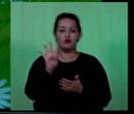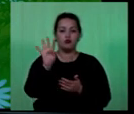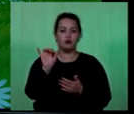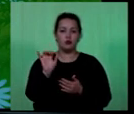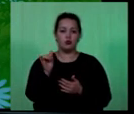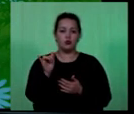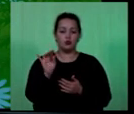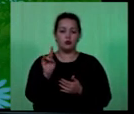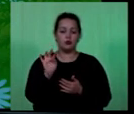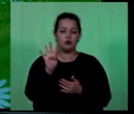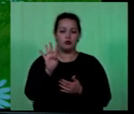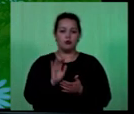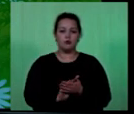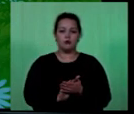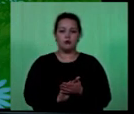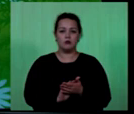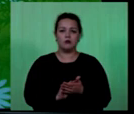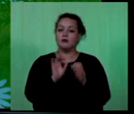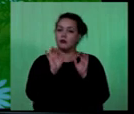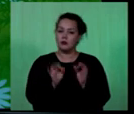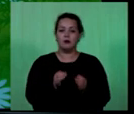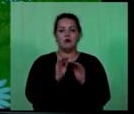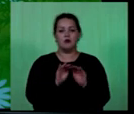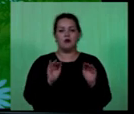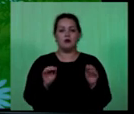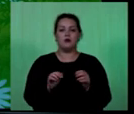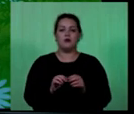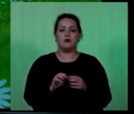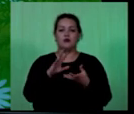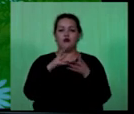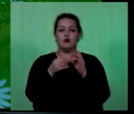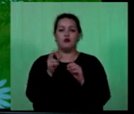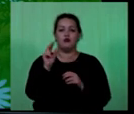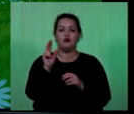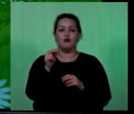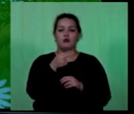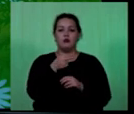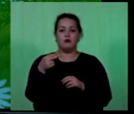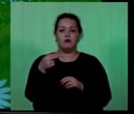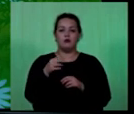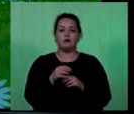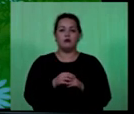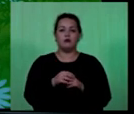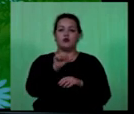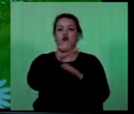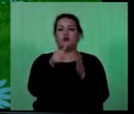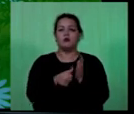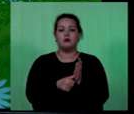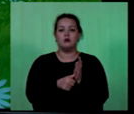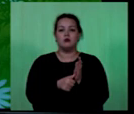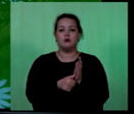умножим на 4 правильно ребята произведение чисел равно 16